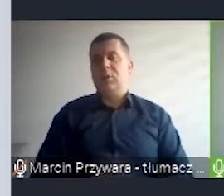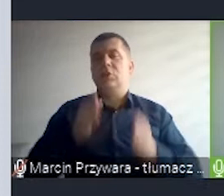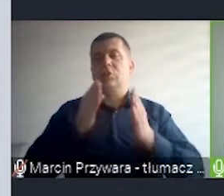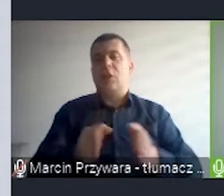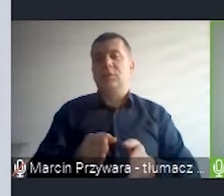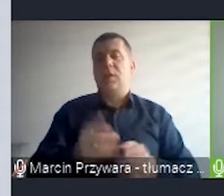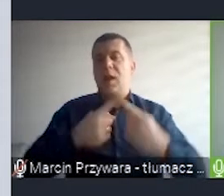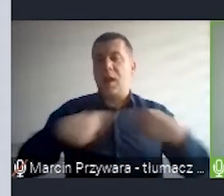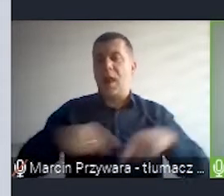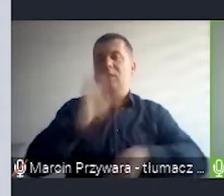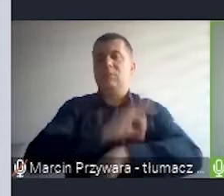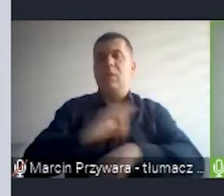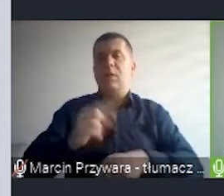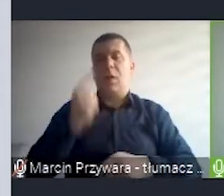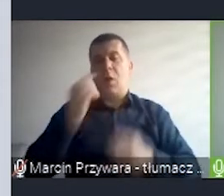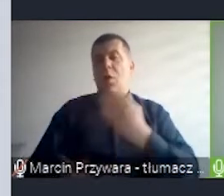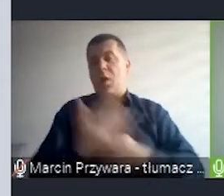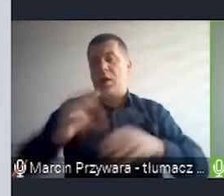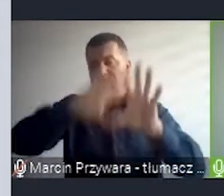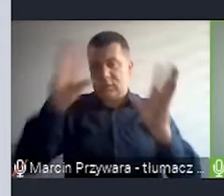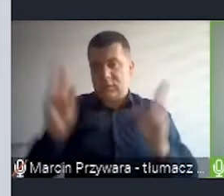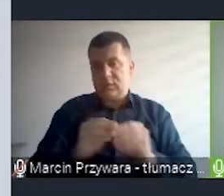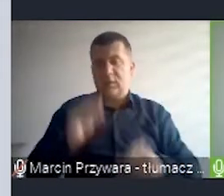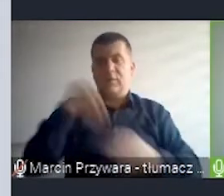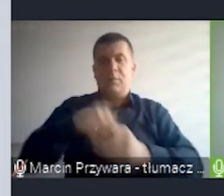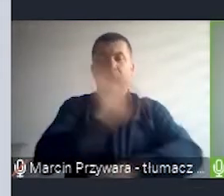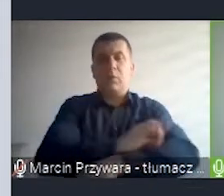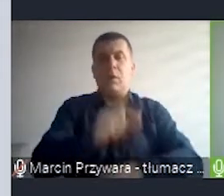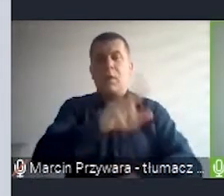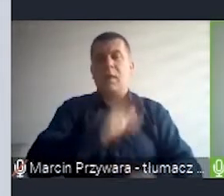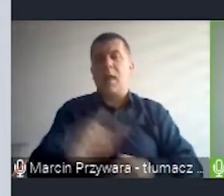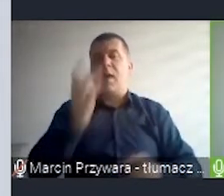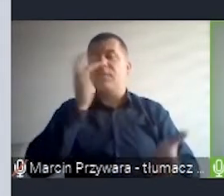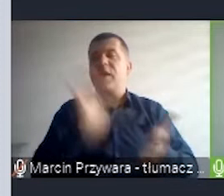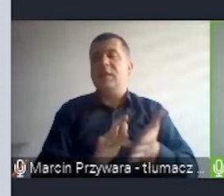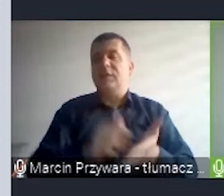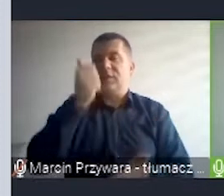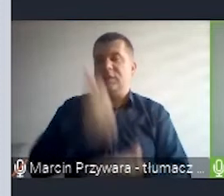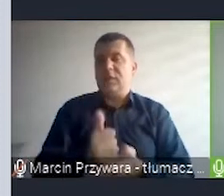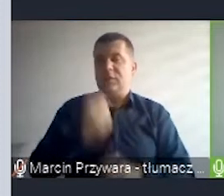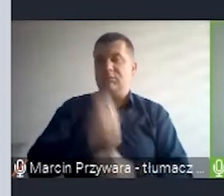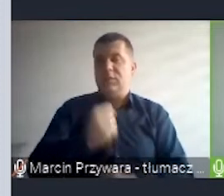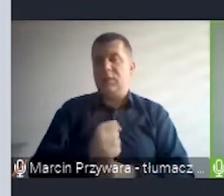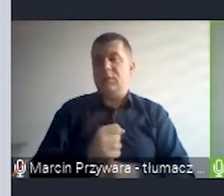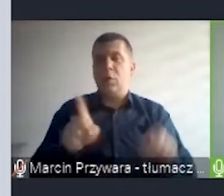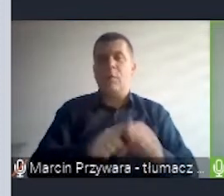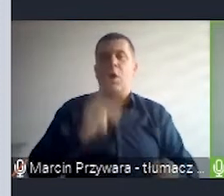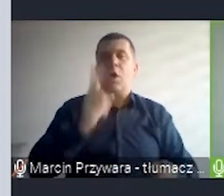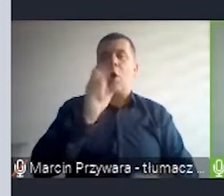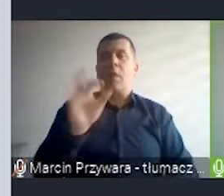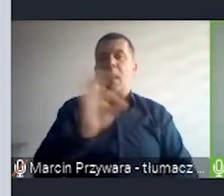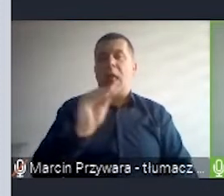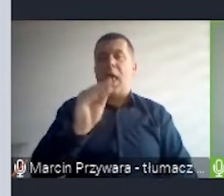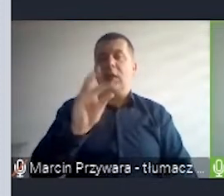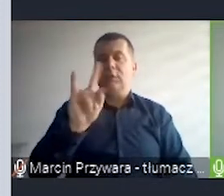realizacji projektu zaraz się okaże, że wszyscy w projekcie są na wrażliwych stanowiskach pracy. Natomiast zarówno kodeksy etyczne,